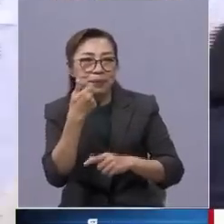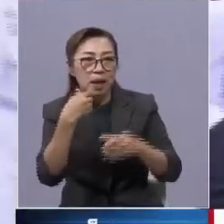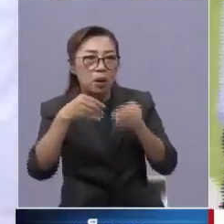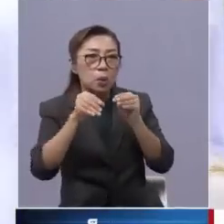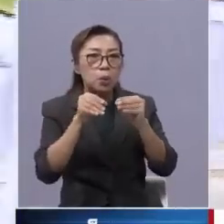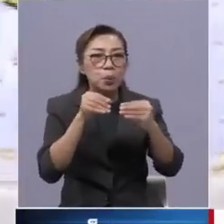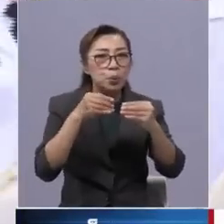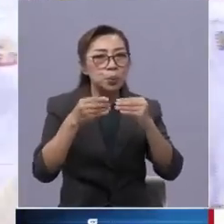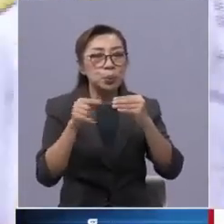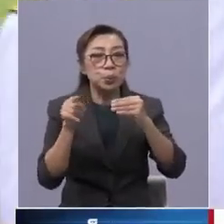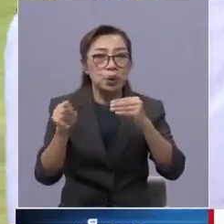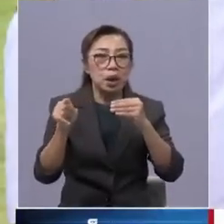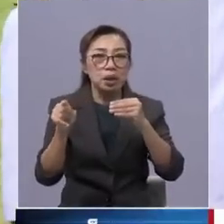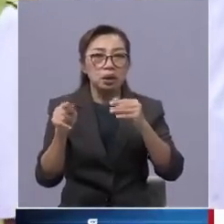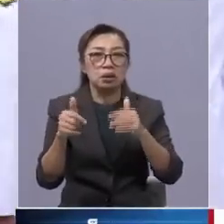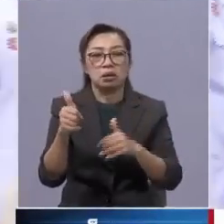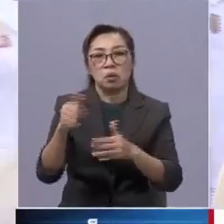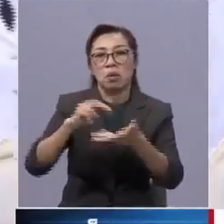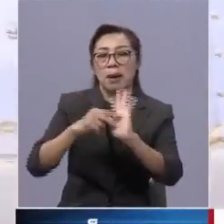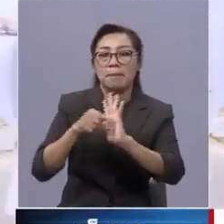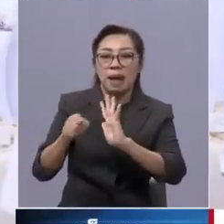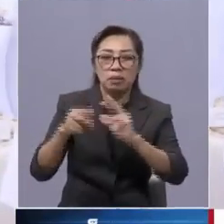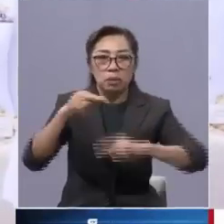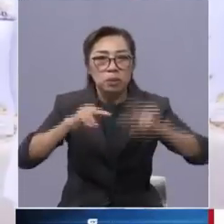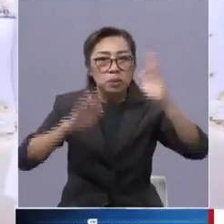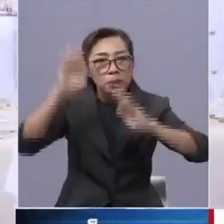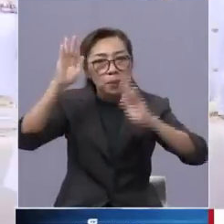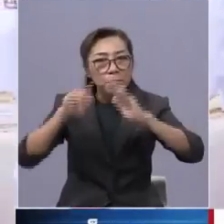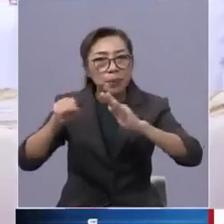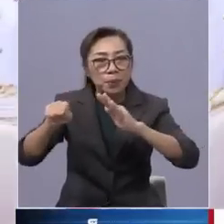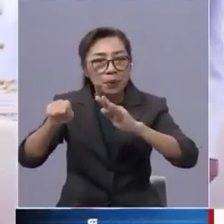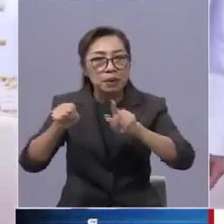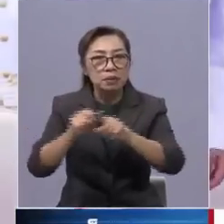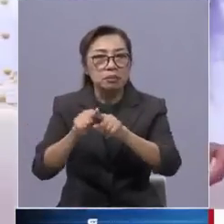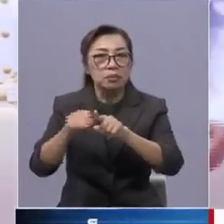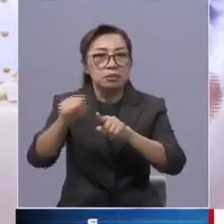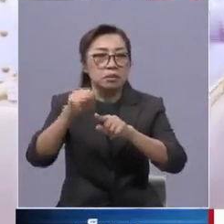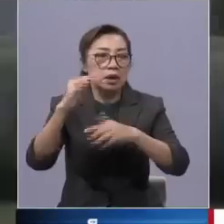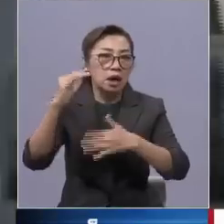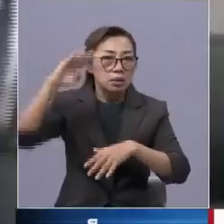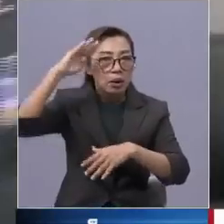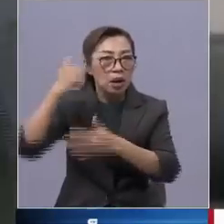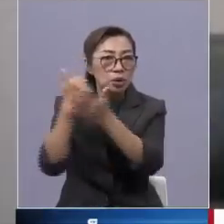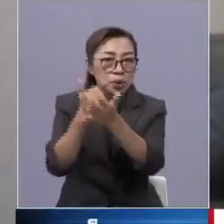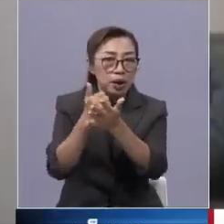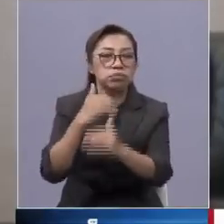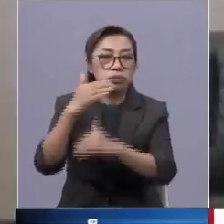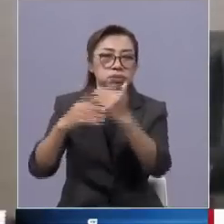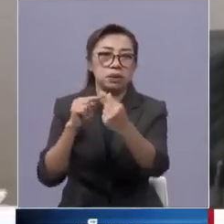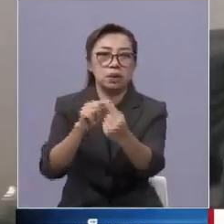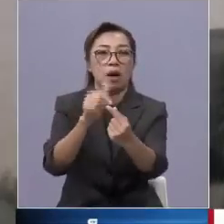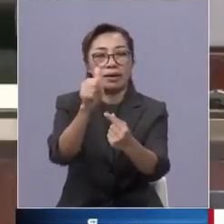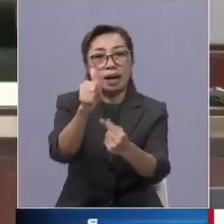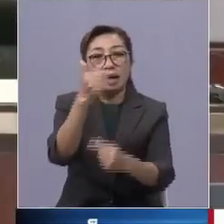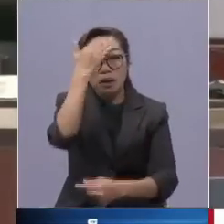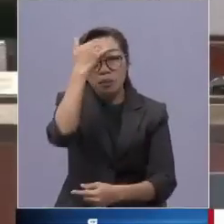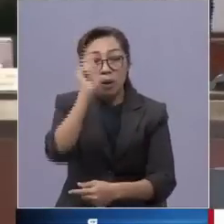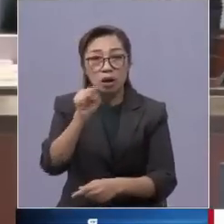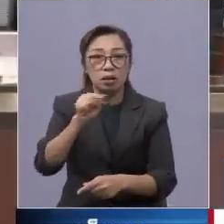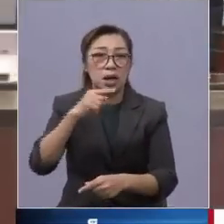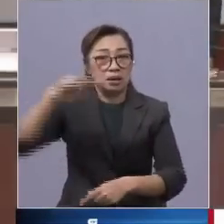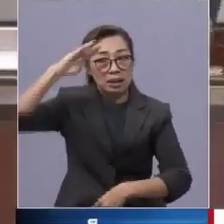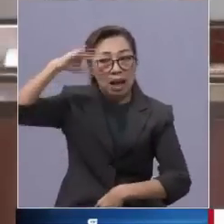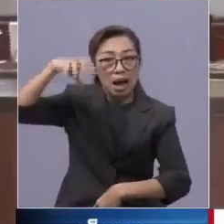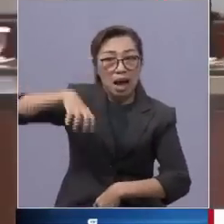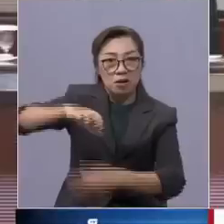ศัยค่อนข้างสมดุลการค้ำยันประชาธิปไตยที่ต้องพึ่งชนชั้นนำยังไปต่อได้เพราะหากปฏิรูปกองทั